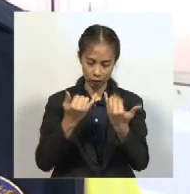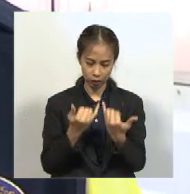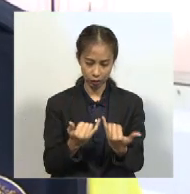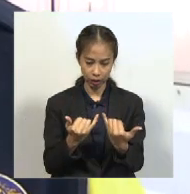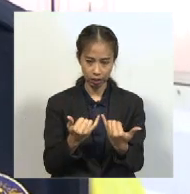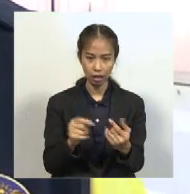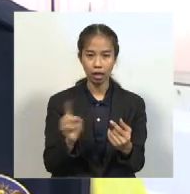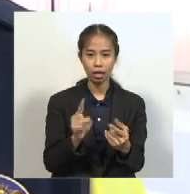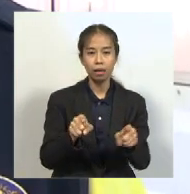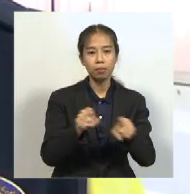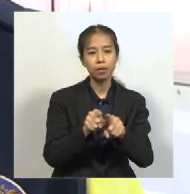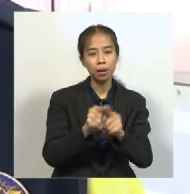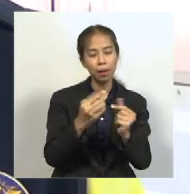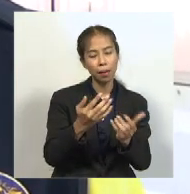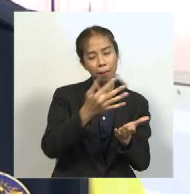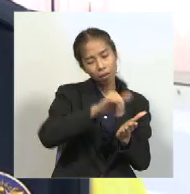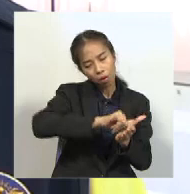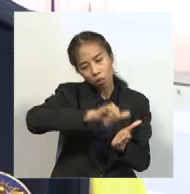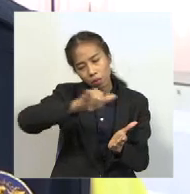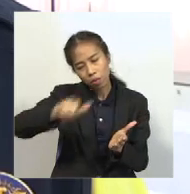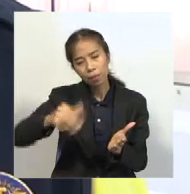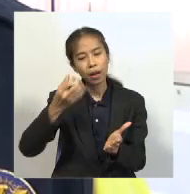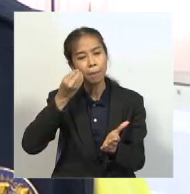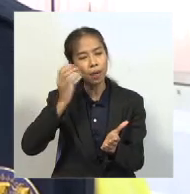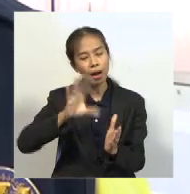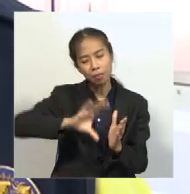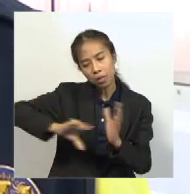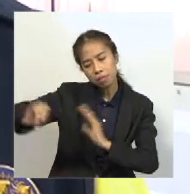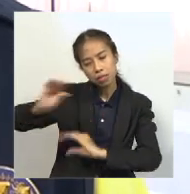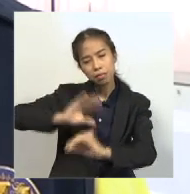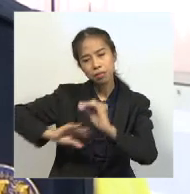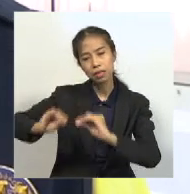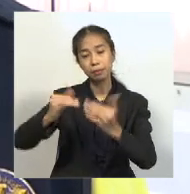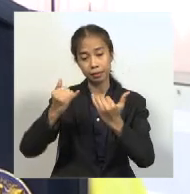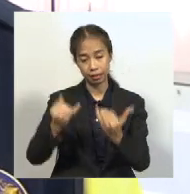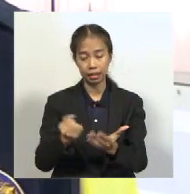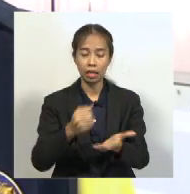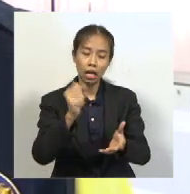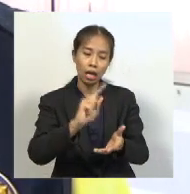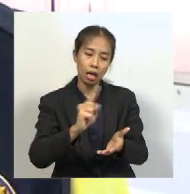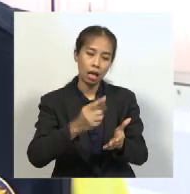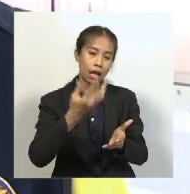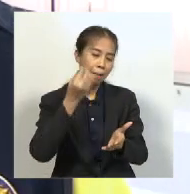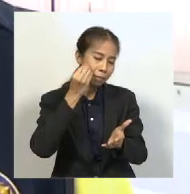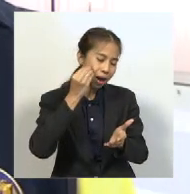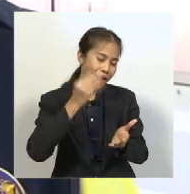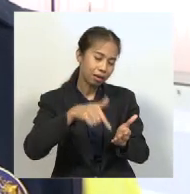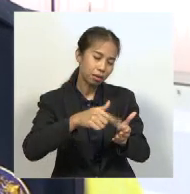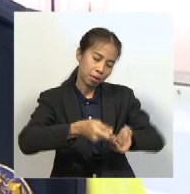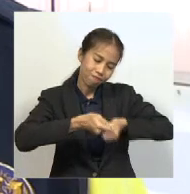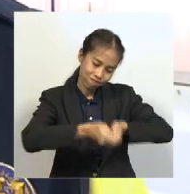ะทยอยที่จะกลับเข้าบ้านเรือนก็จะมีขั้นตอนของการล้างทำความสะอาดบ้านเรือนถนนหนทาง